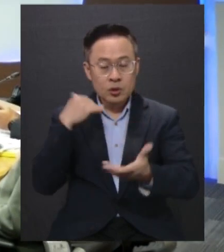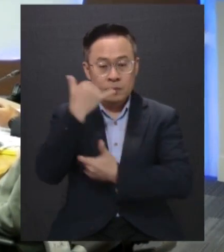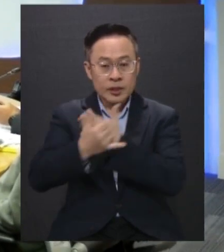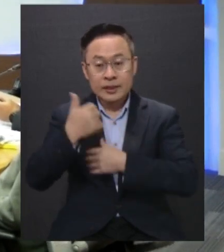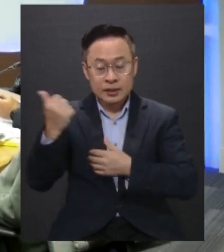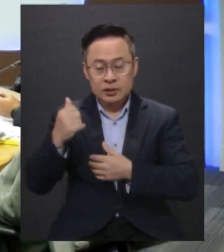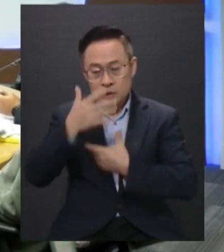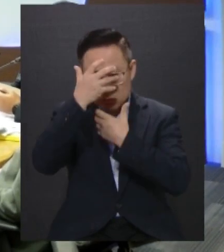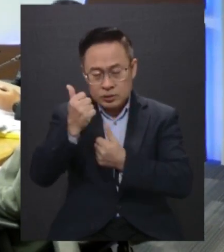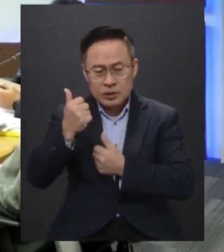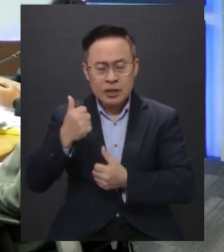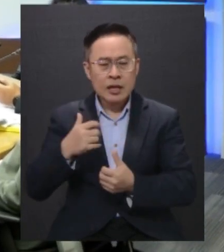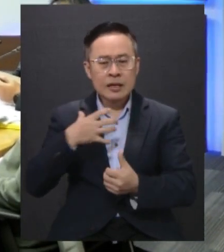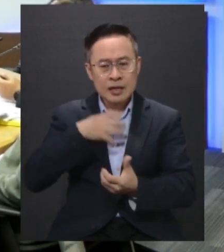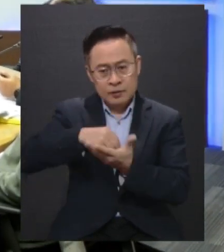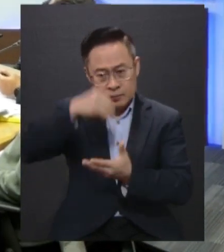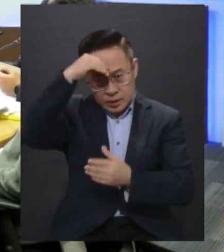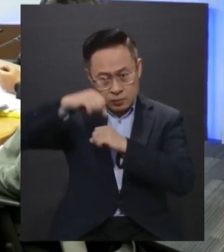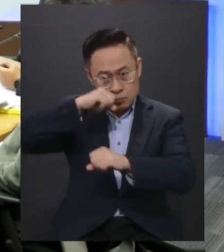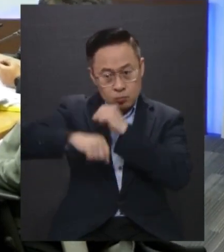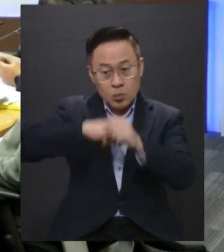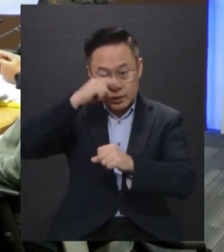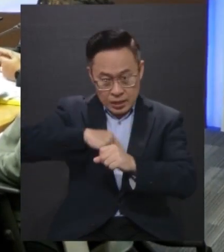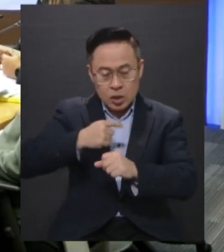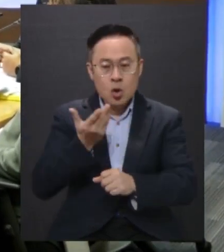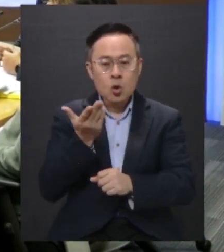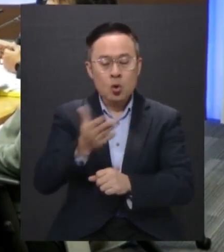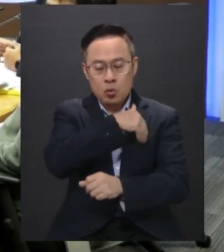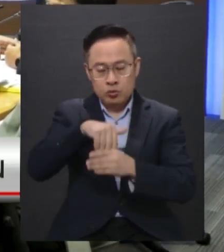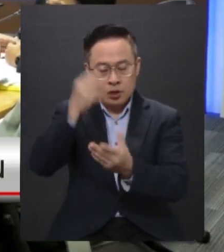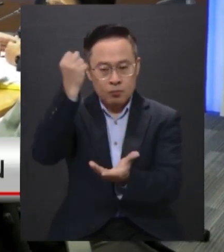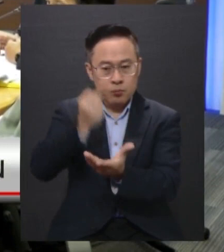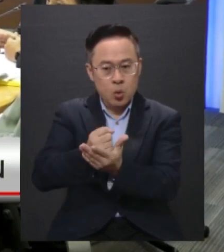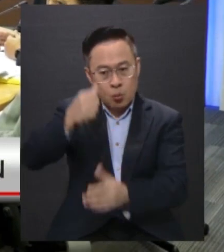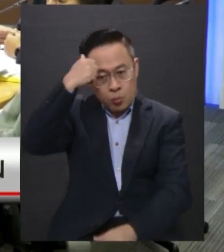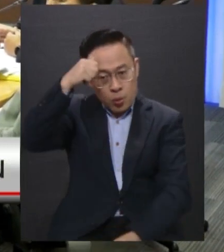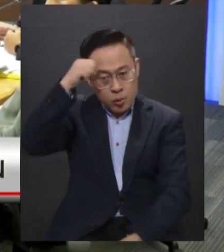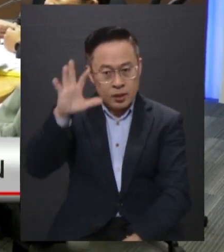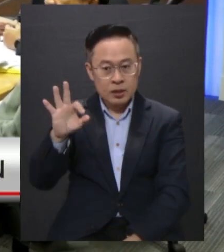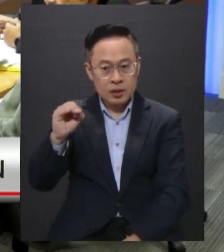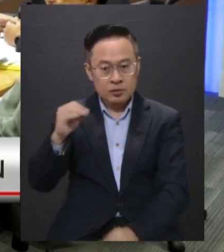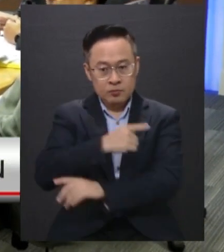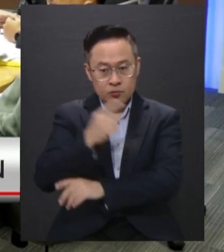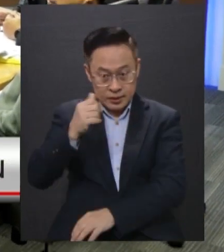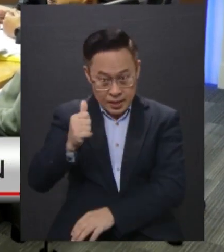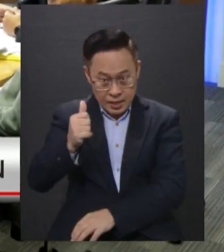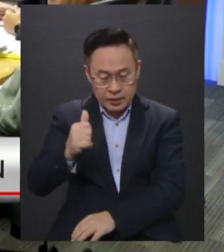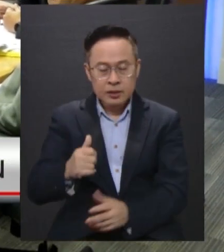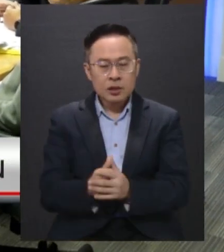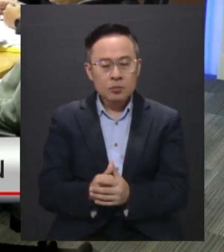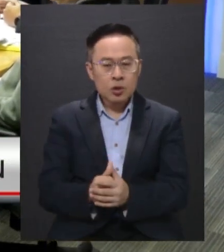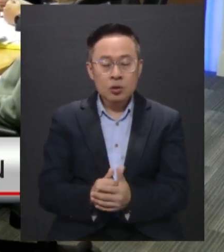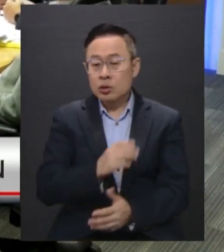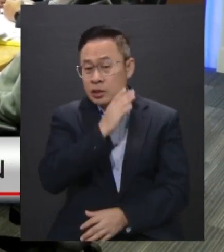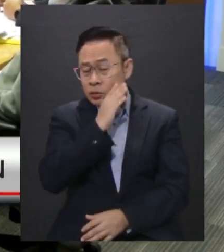ที่สามารถทำวีซ่าได้ถึง90วันแต่ถ้าหากนักมวยหรือนักกีฬาชาวต่างชาติอยากจะอยู่ต่